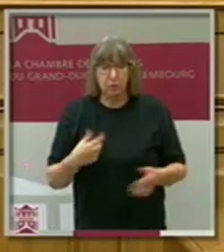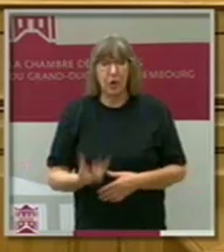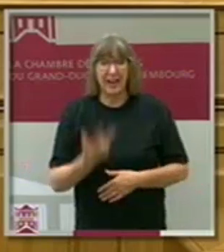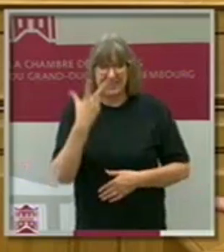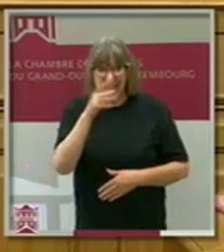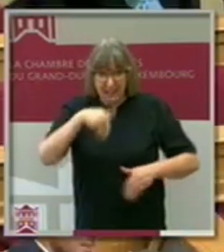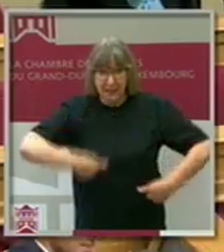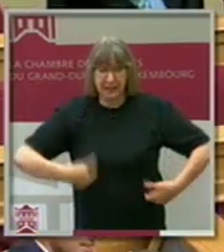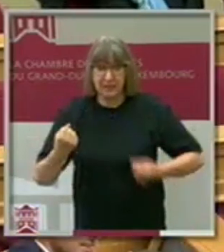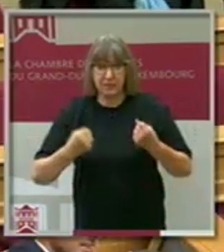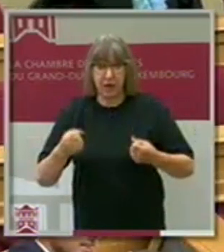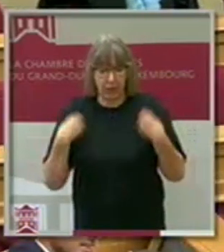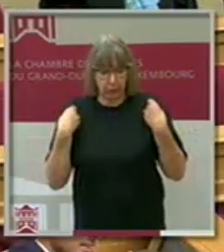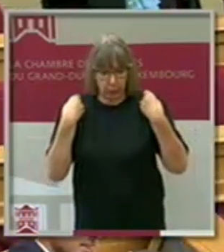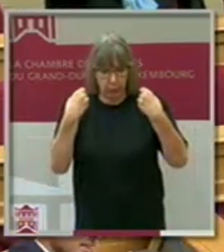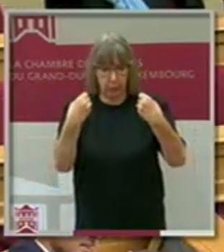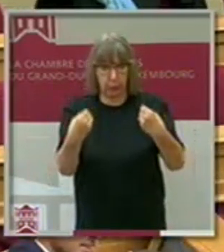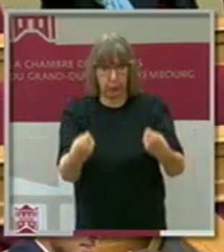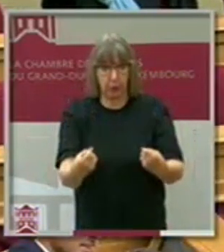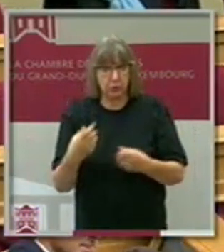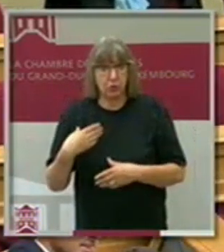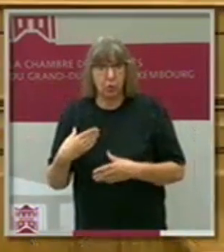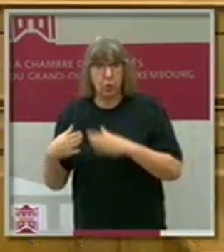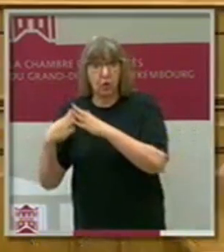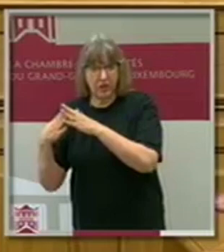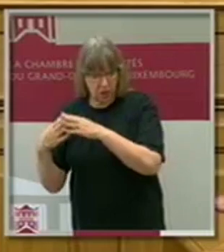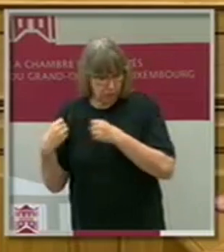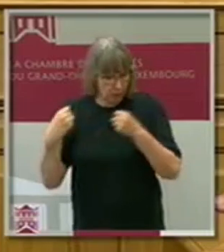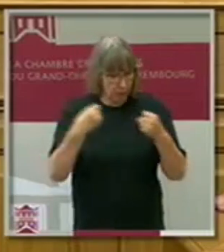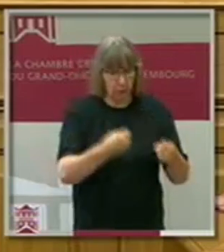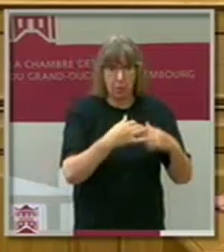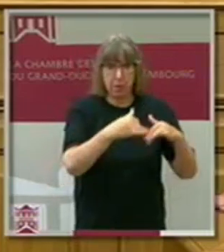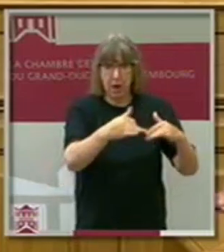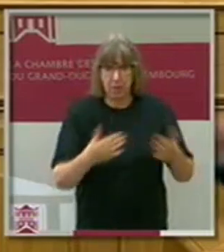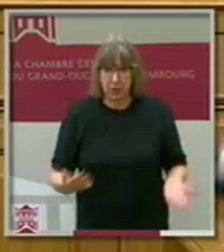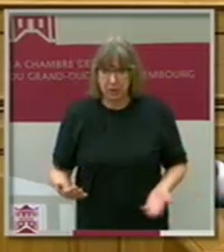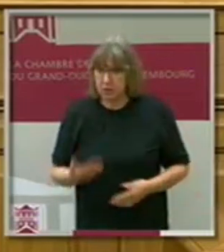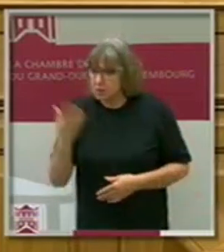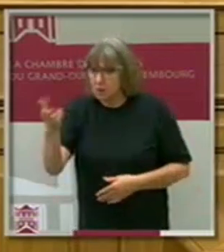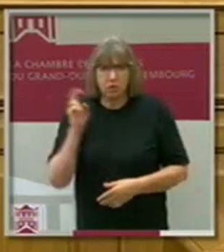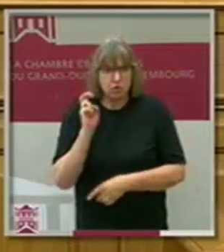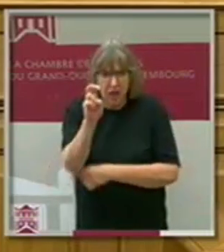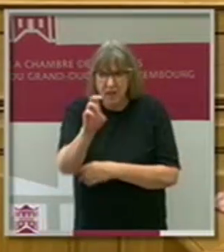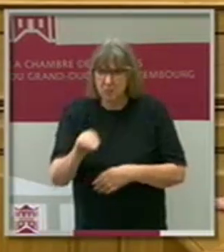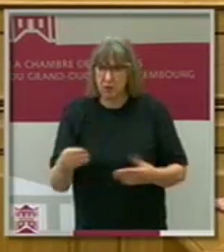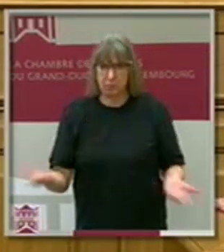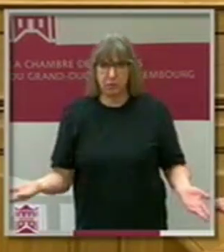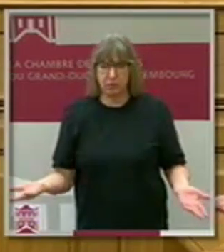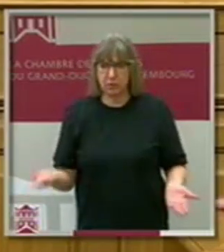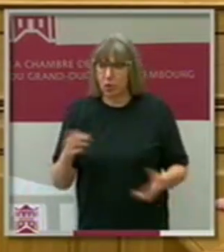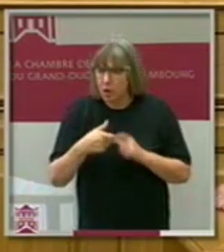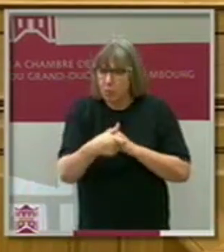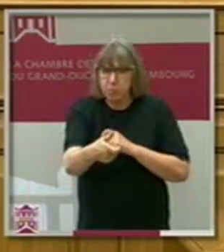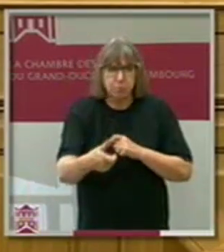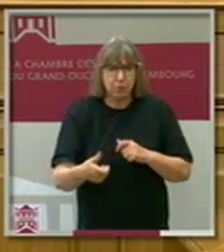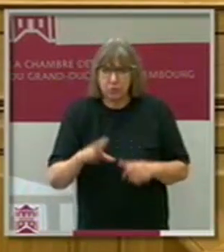in der Chambre gekommen. Und das macht gesagt, geht mit dem Dienstbursch. Die hat den Bus erreicht, zuerst ein paar für den Tier. Die müssen dann mit dem Bus an den Start kommen.